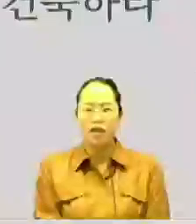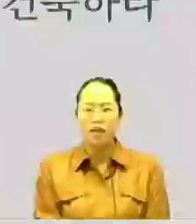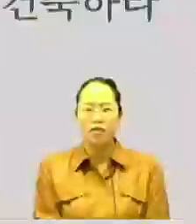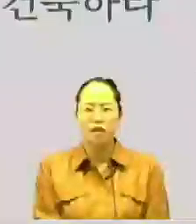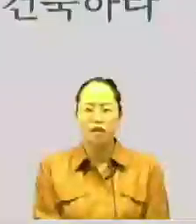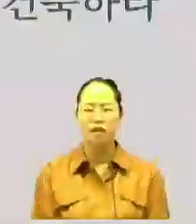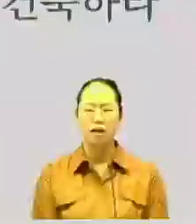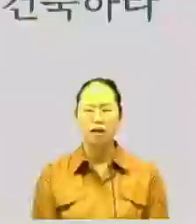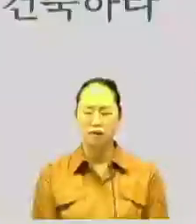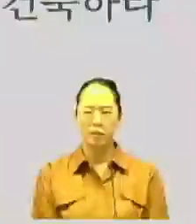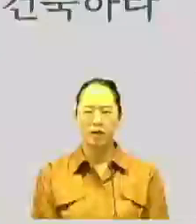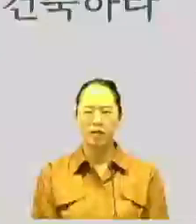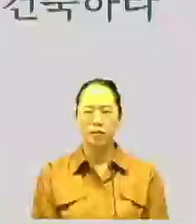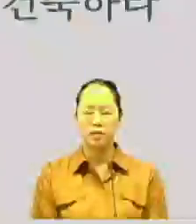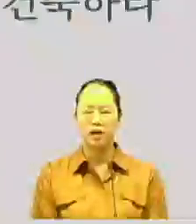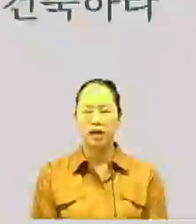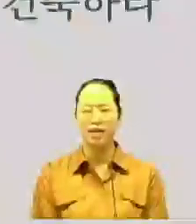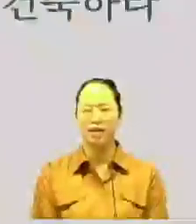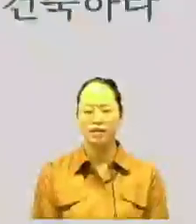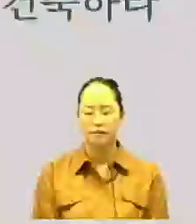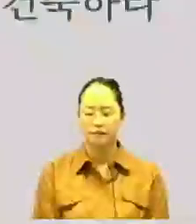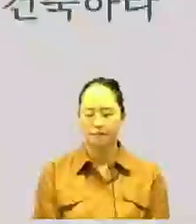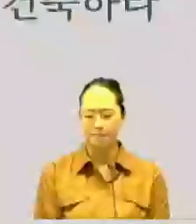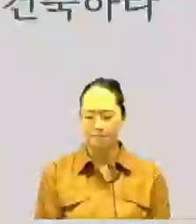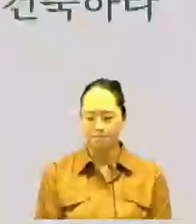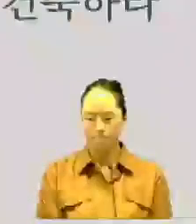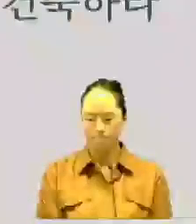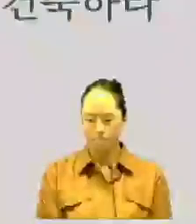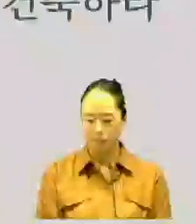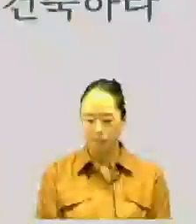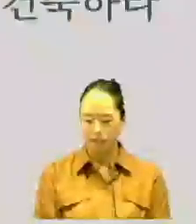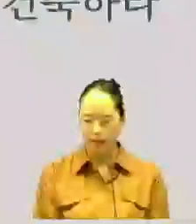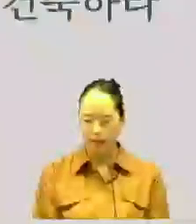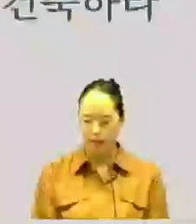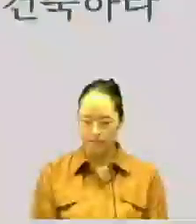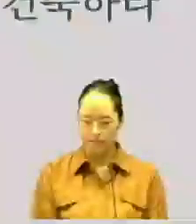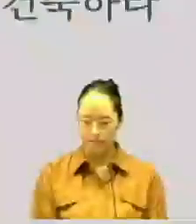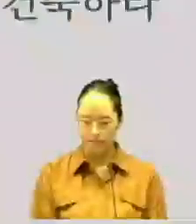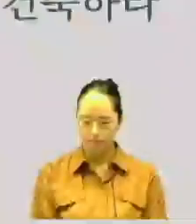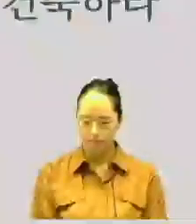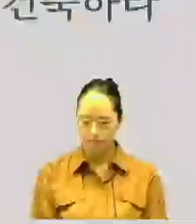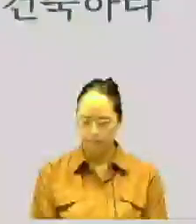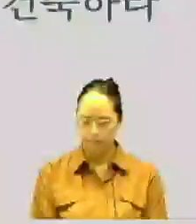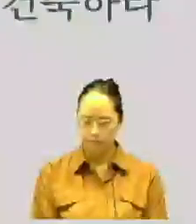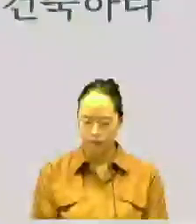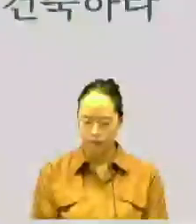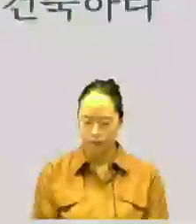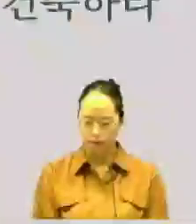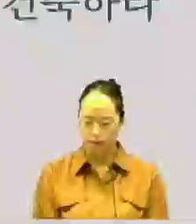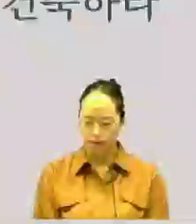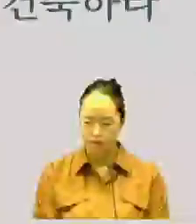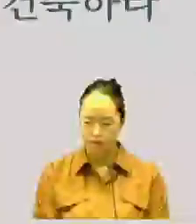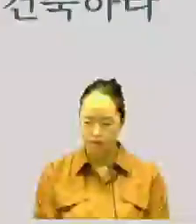来了。然后这个居鲁士王呢作为这个反应呢也是吓了一跳。